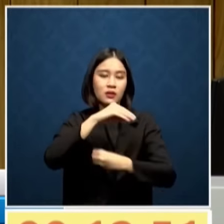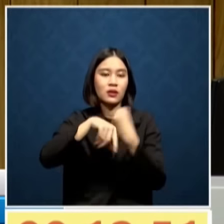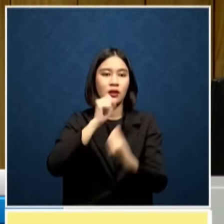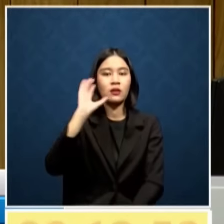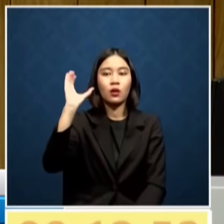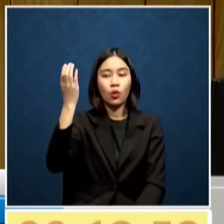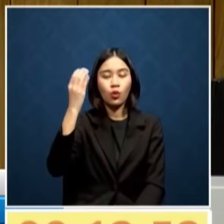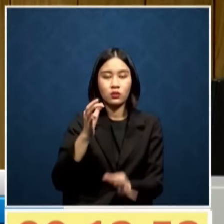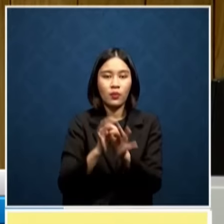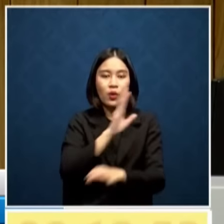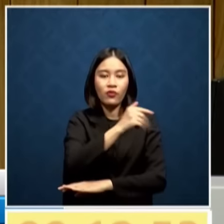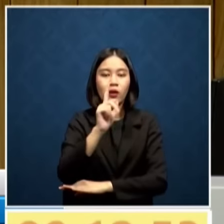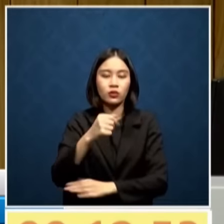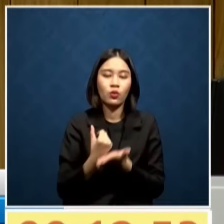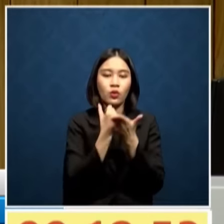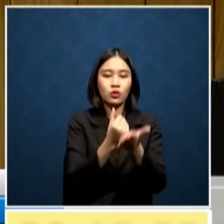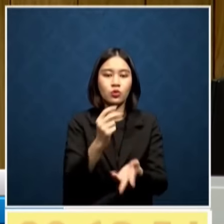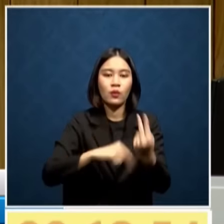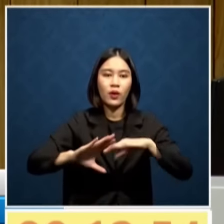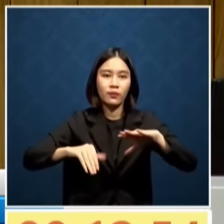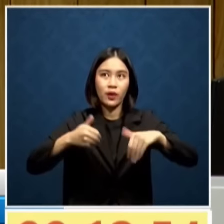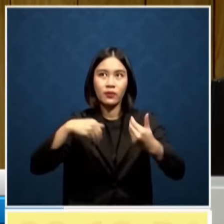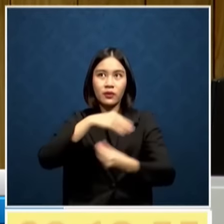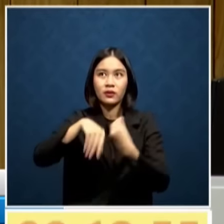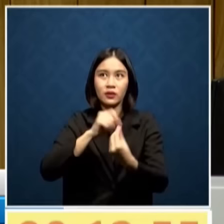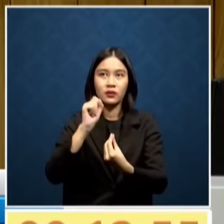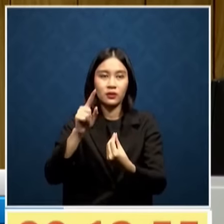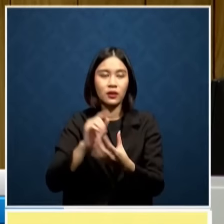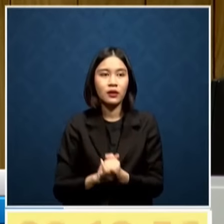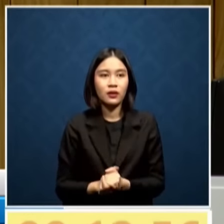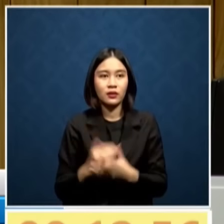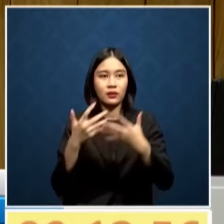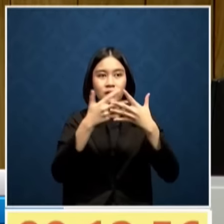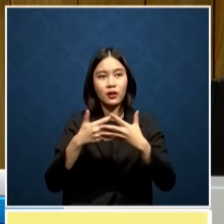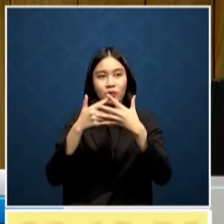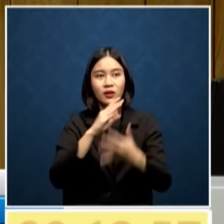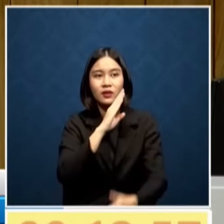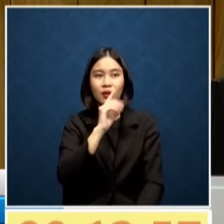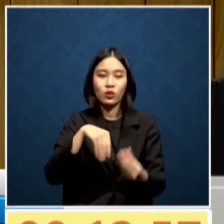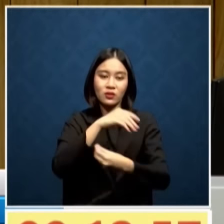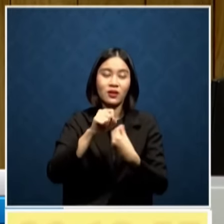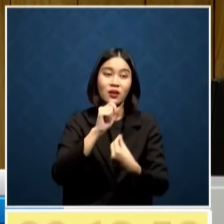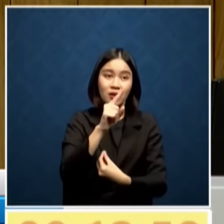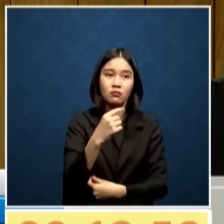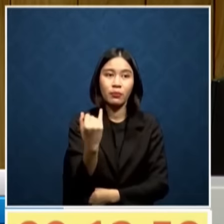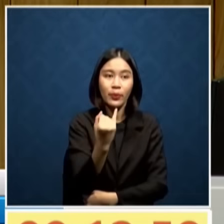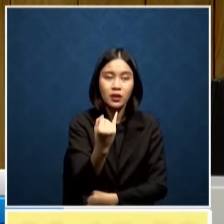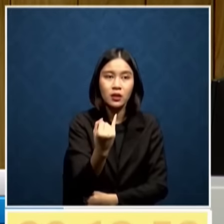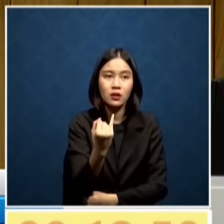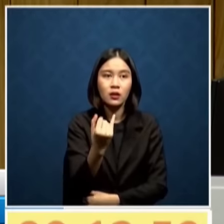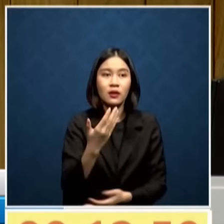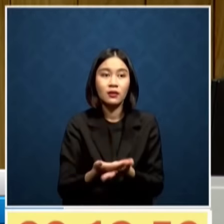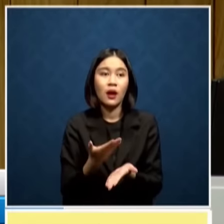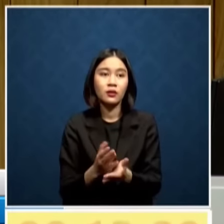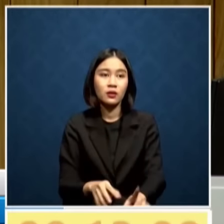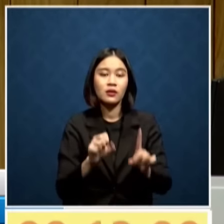แบงก์ชาติมีหน้าที่ช่องช่วยฟื้นเศรษฐกิจอันนี้ผมเรียนตรงๆนะครับอย่างอเมริกาเนี่ยเวลาเศรษฐกิจอเมริกาแย่เนี่ยเขาก็อัดเงินเป็น